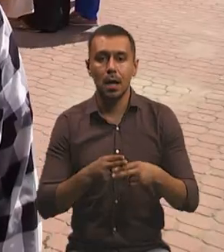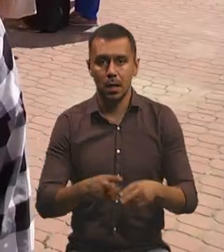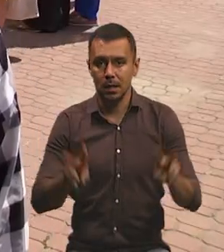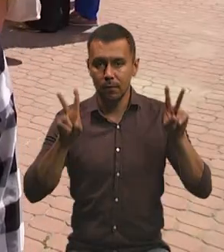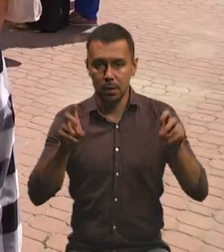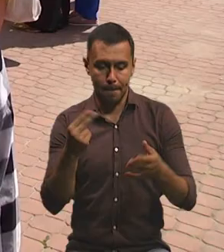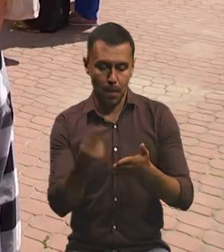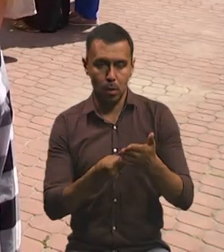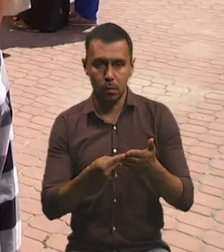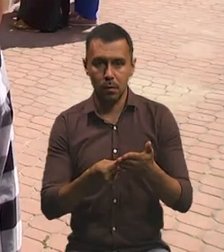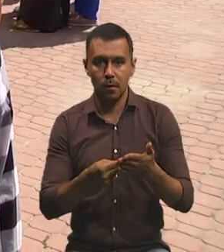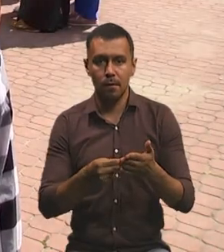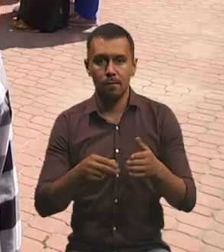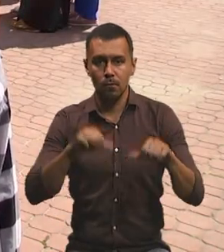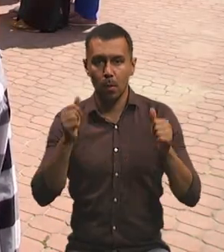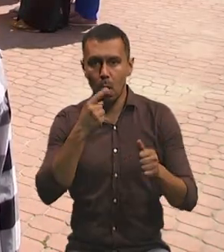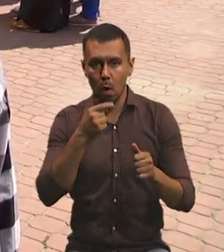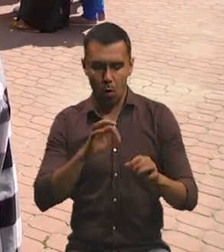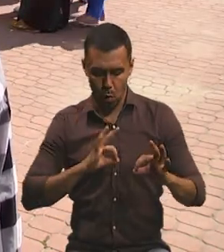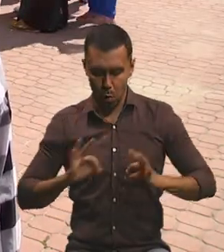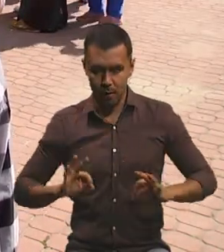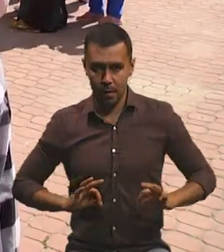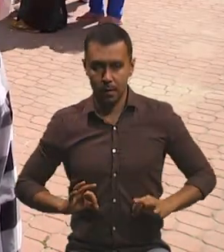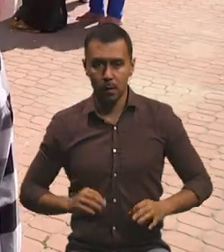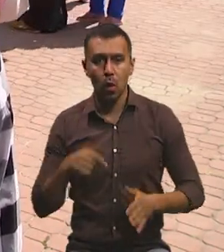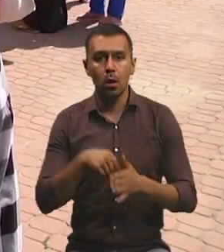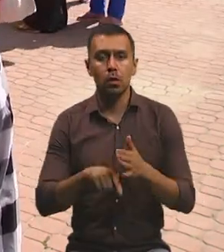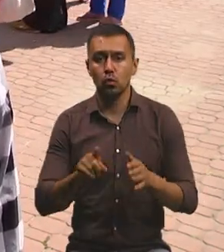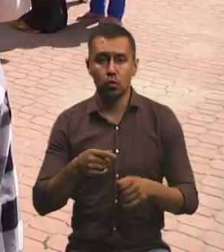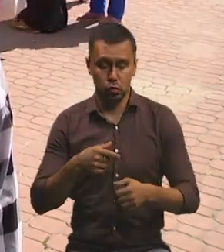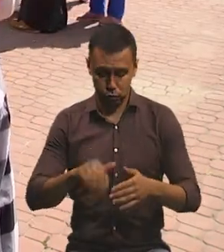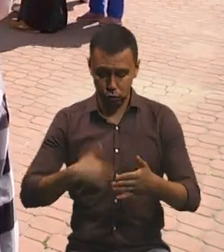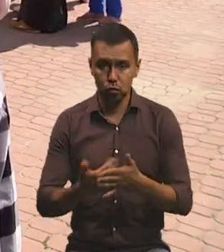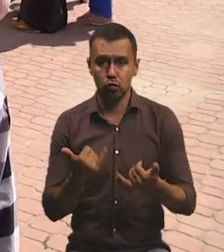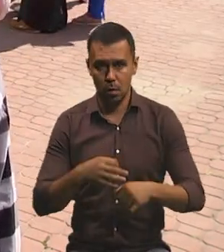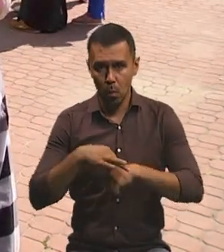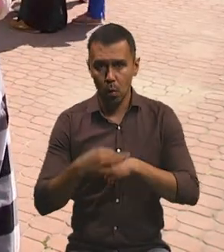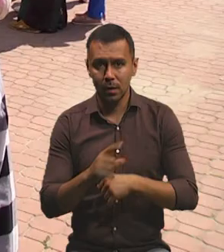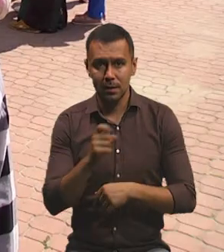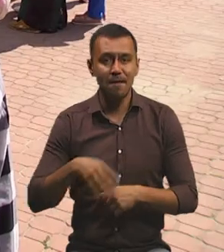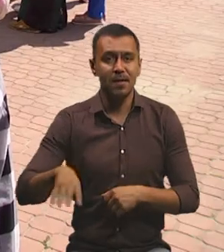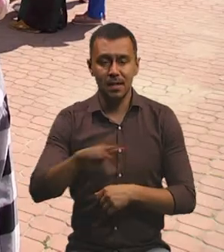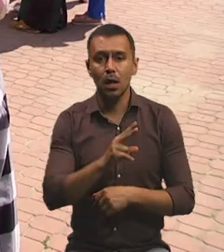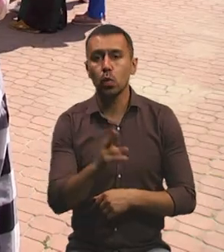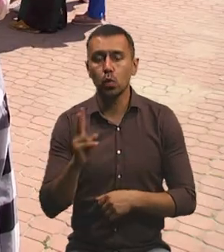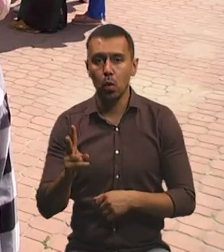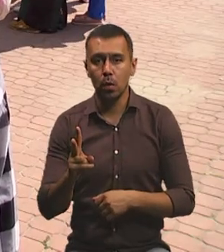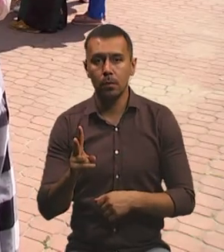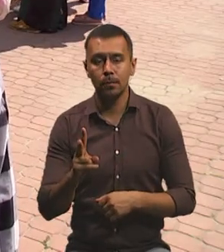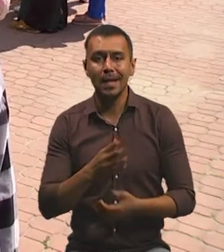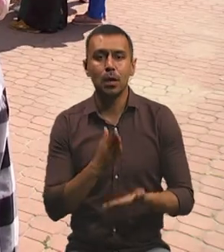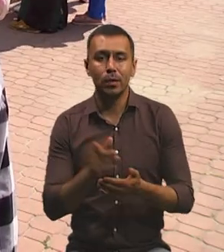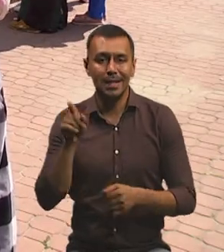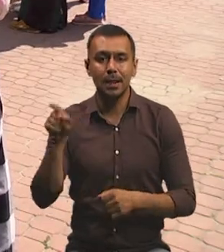символічним малюнком у вигляді плям крові. Означає, що досі болить за всіх, хто знаходиться